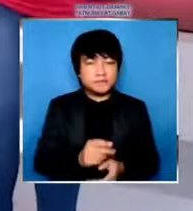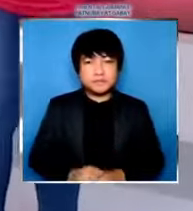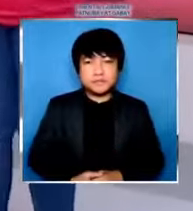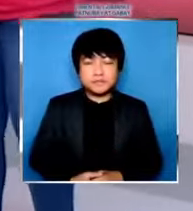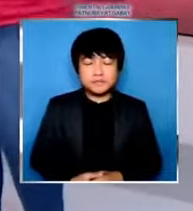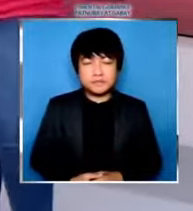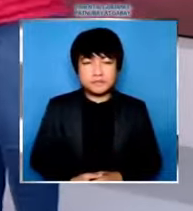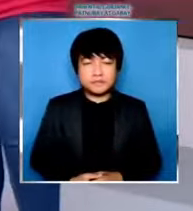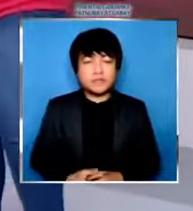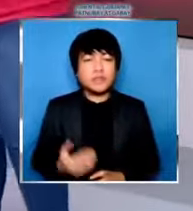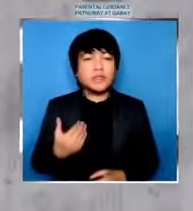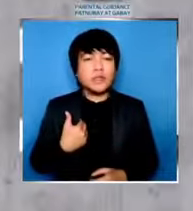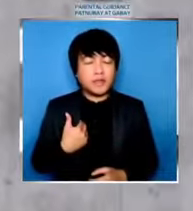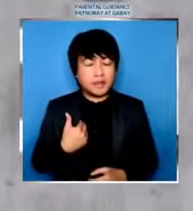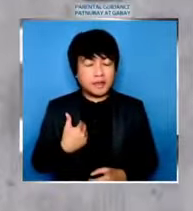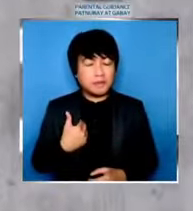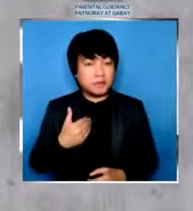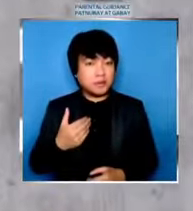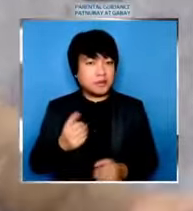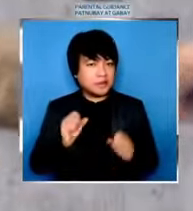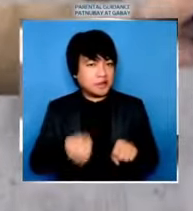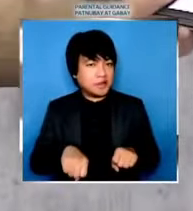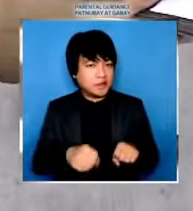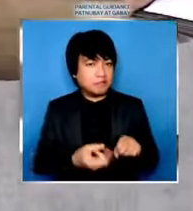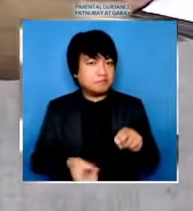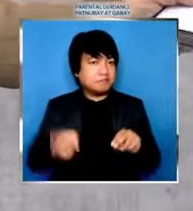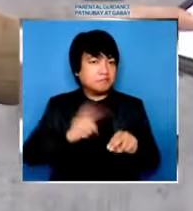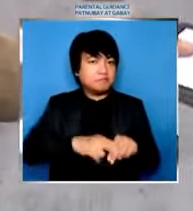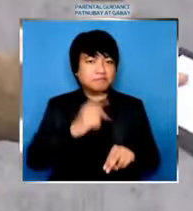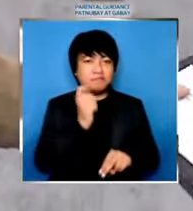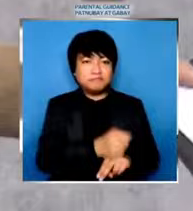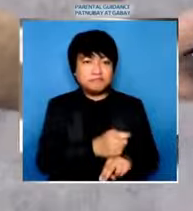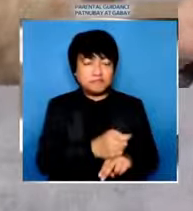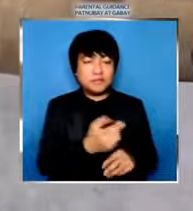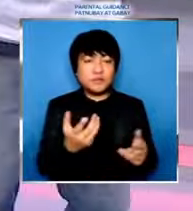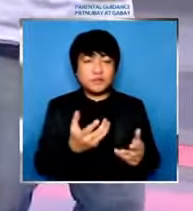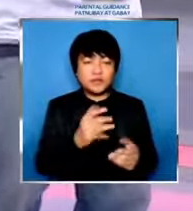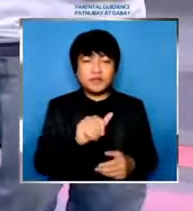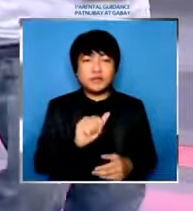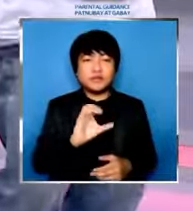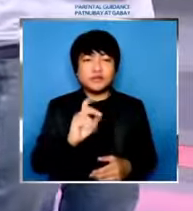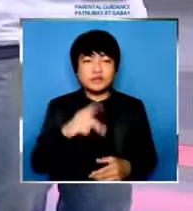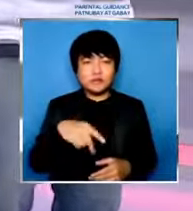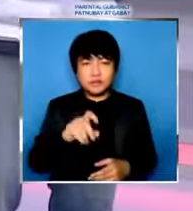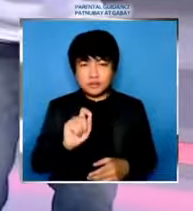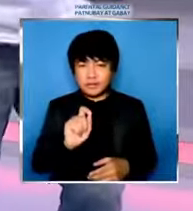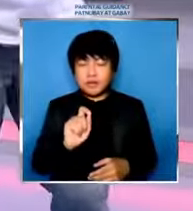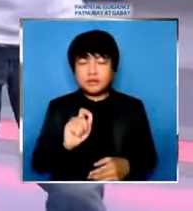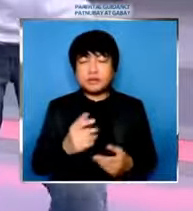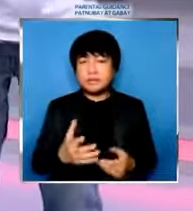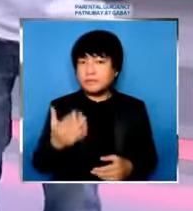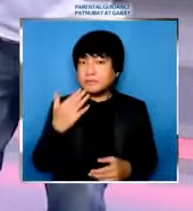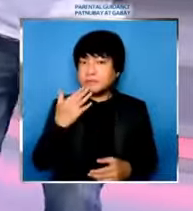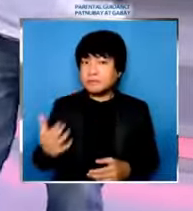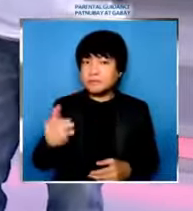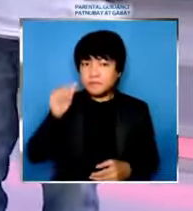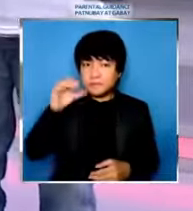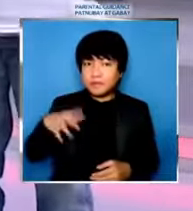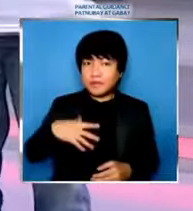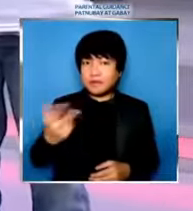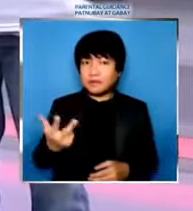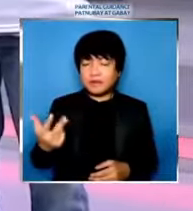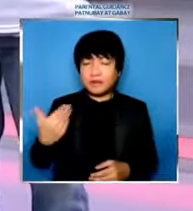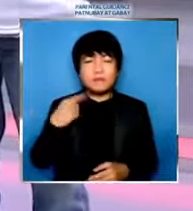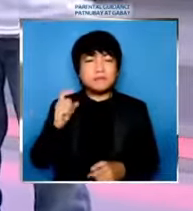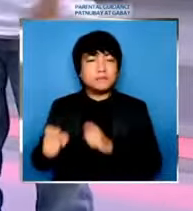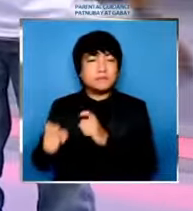chance pang madagdag yan sa ating jackpot round. At of course, maraming salamat naman sa 561 Warriors. Meron pa rin kayong consolation prize na